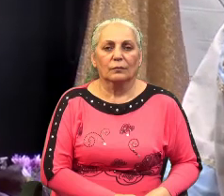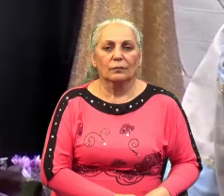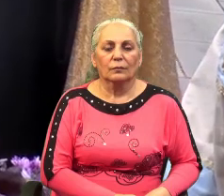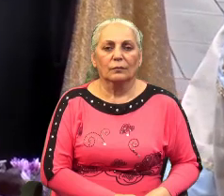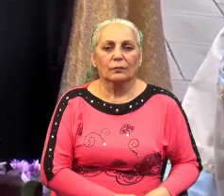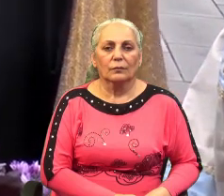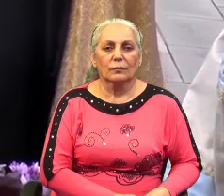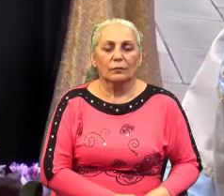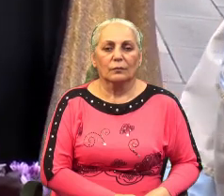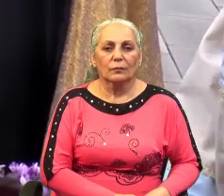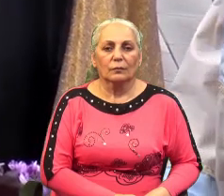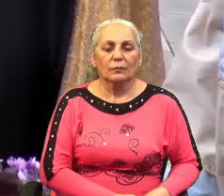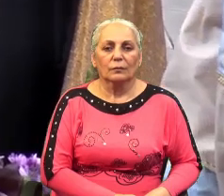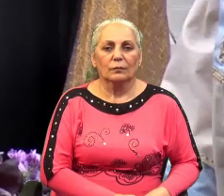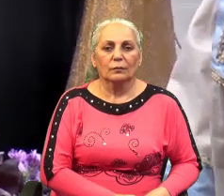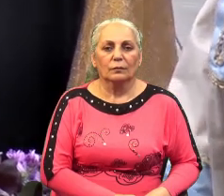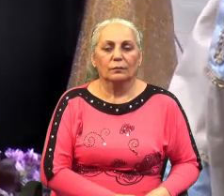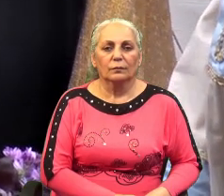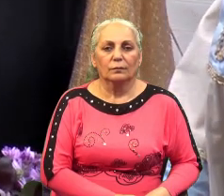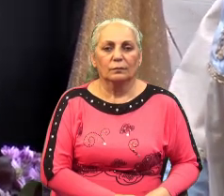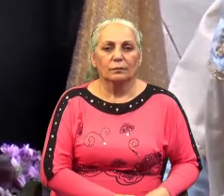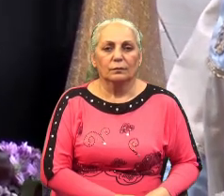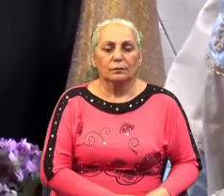Arkestero Tatev Hakopian, Meher Tadevosyan, Molorak